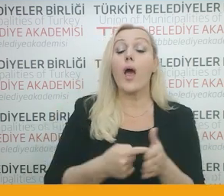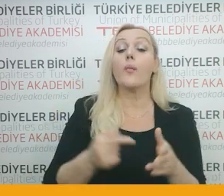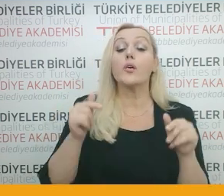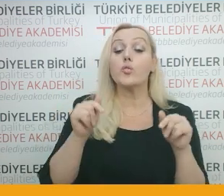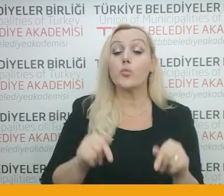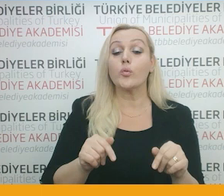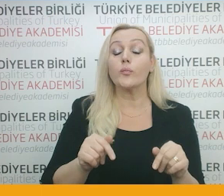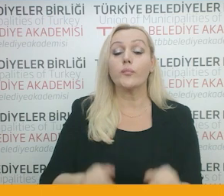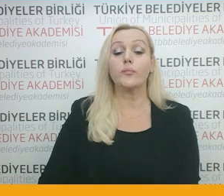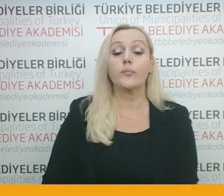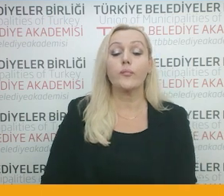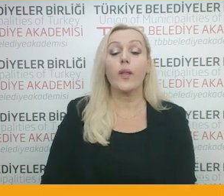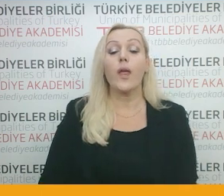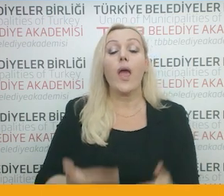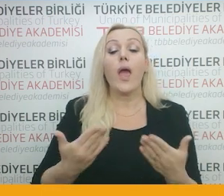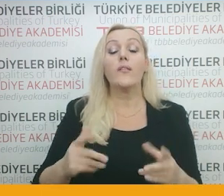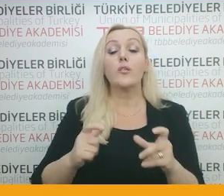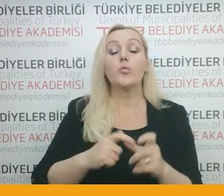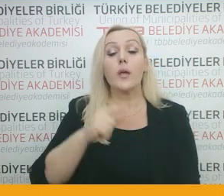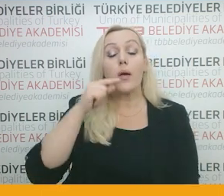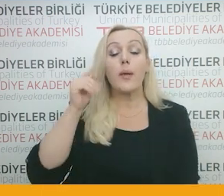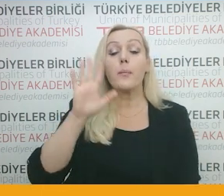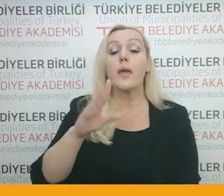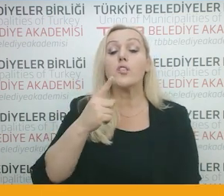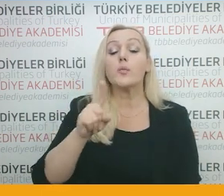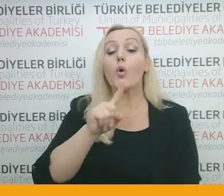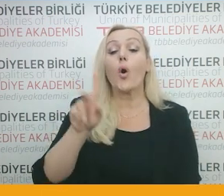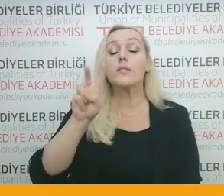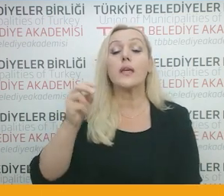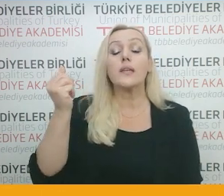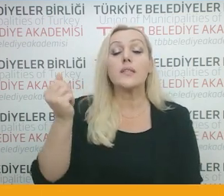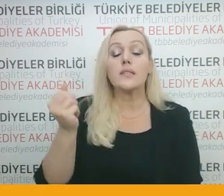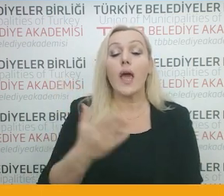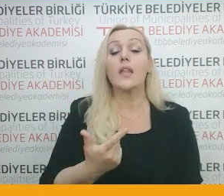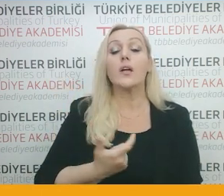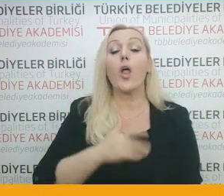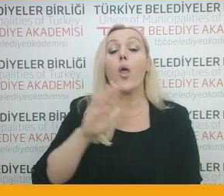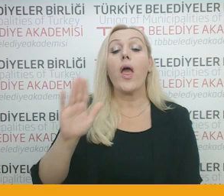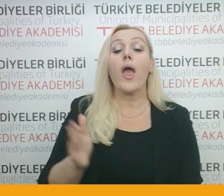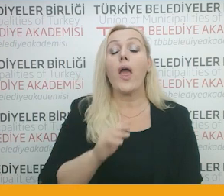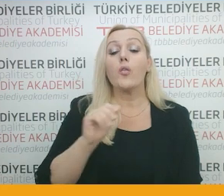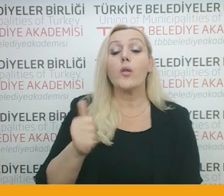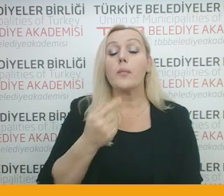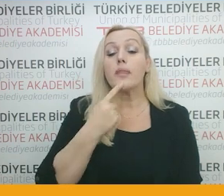bu. Evet Süleyman Bey, 5018'in sac ayakları en önemli sac ayağı dediğimiz gibi